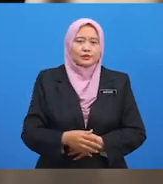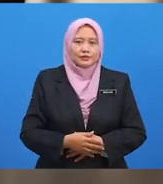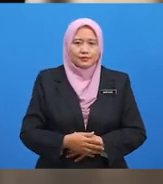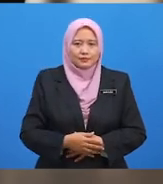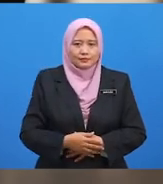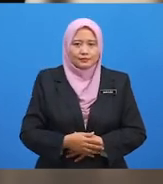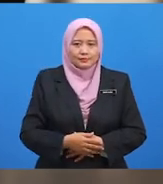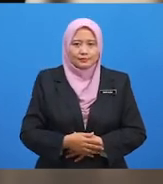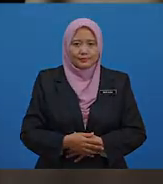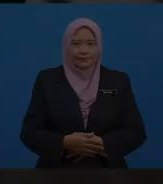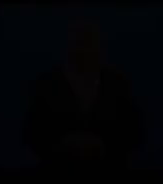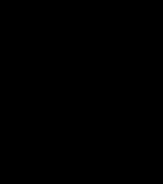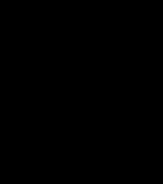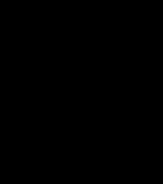wabarakatuh